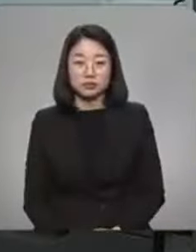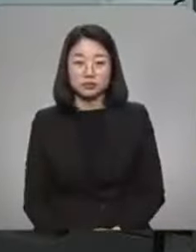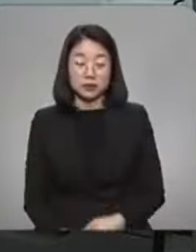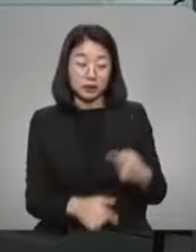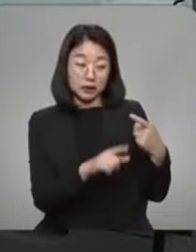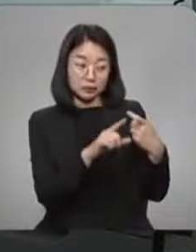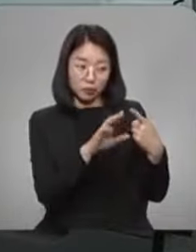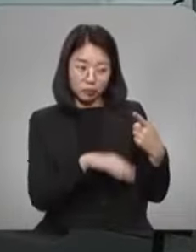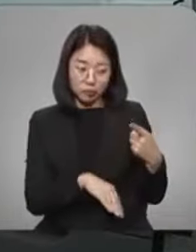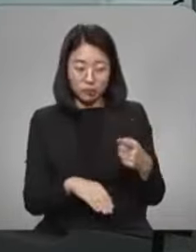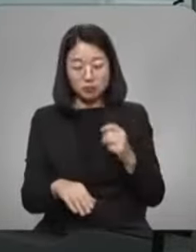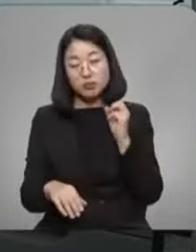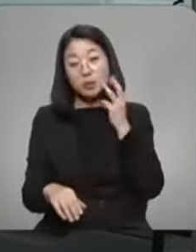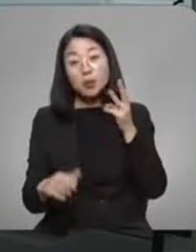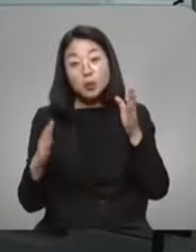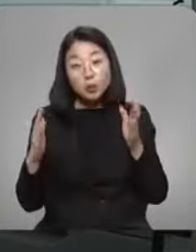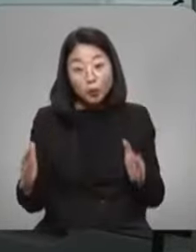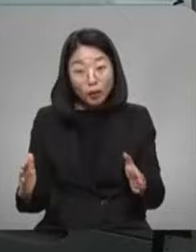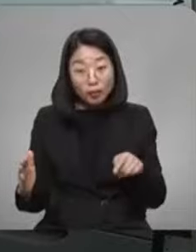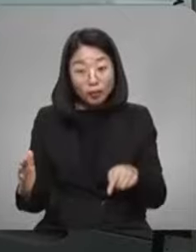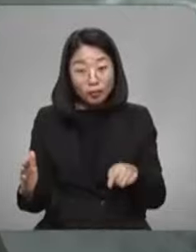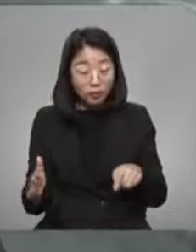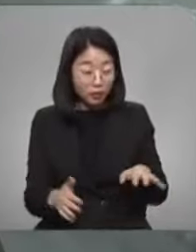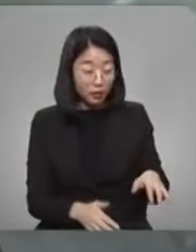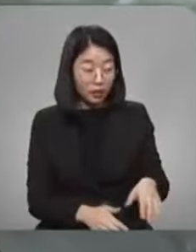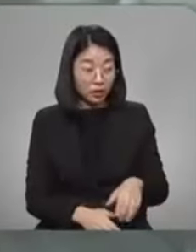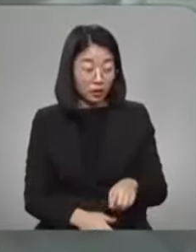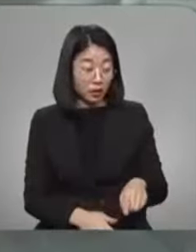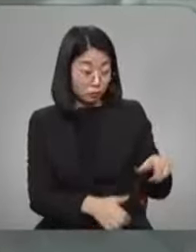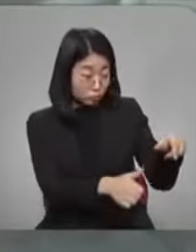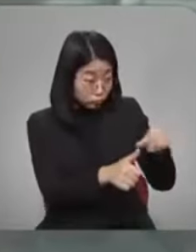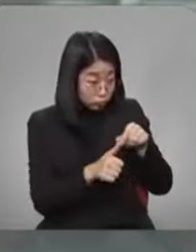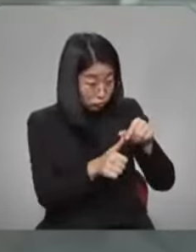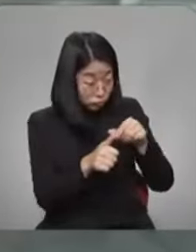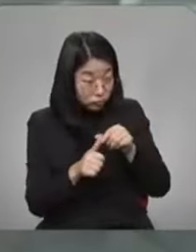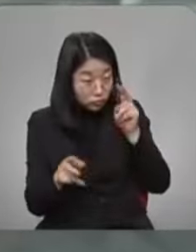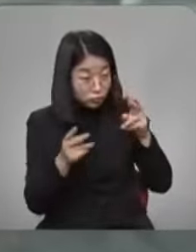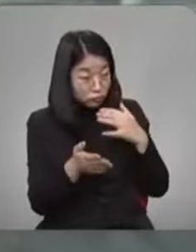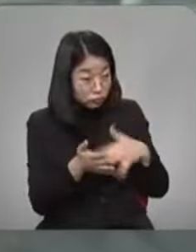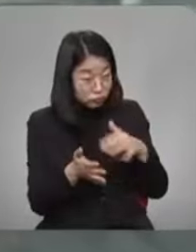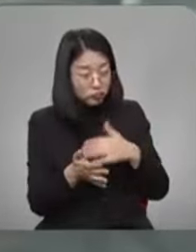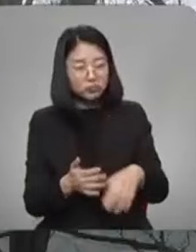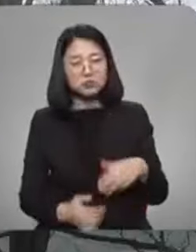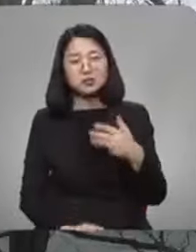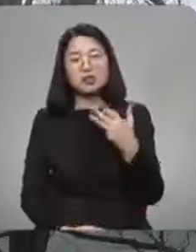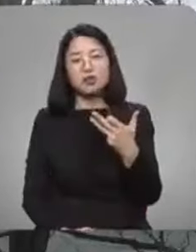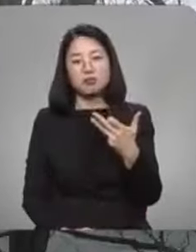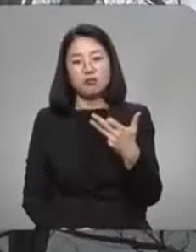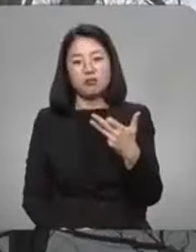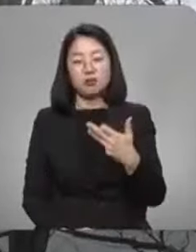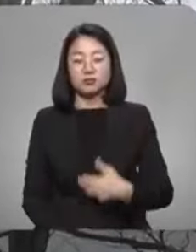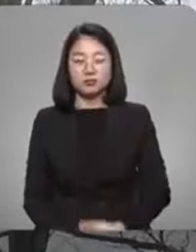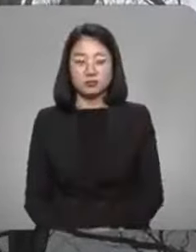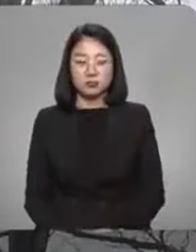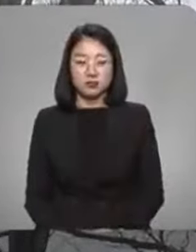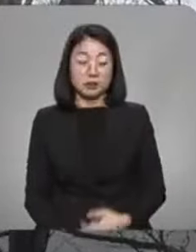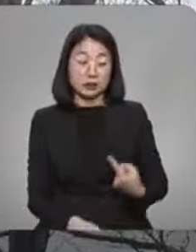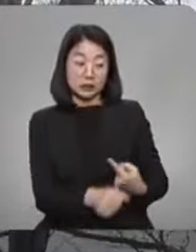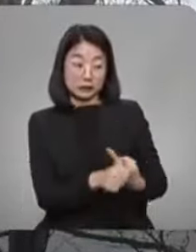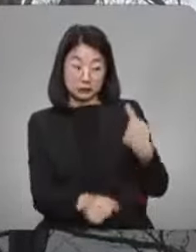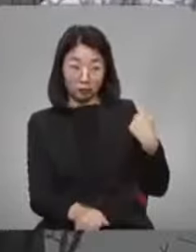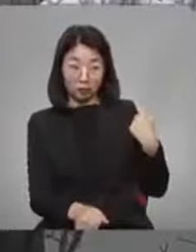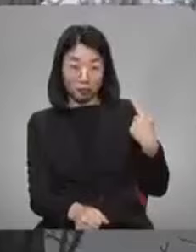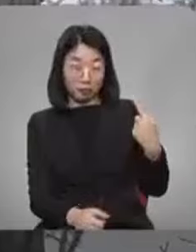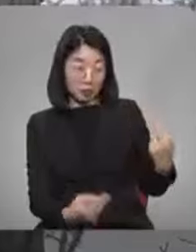11월부터 지난달까지 강원 영동 지역에서 국립공원공단에 구조된 사냥은 18마리에 이릅니다. 1년 전